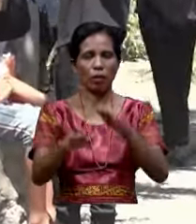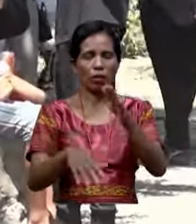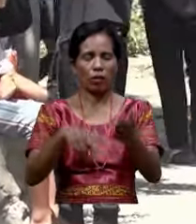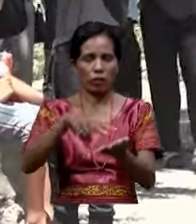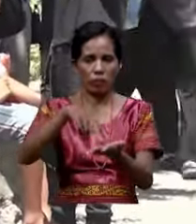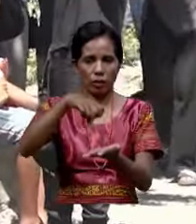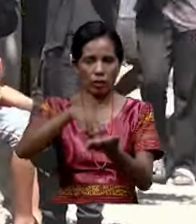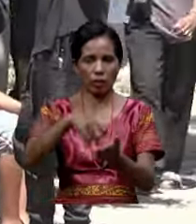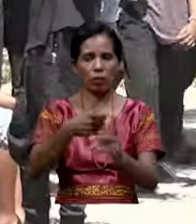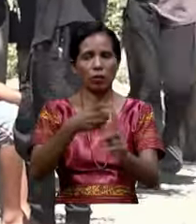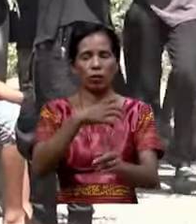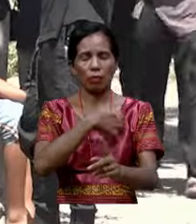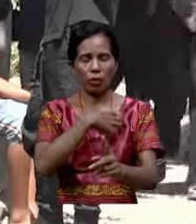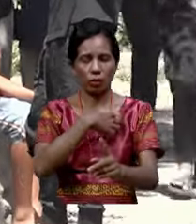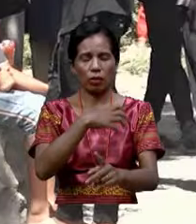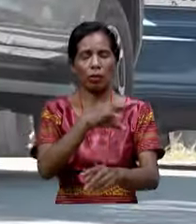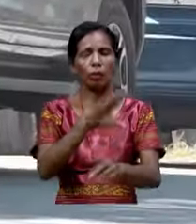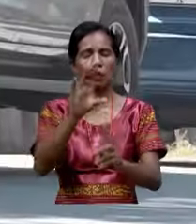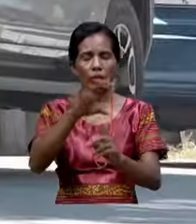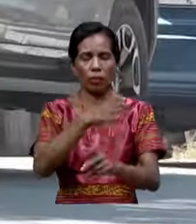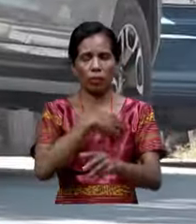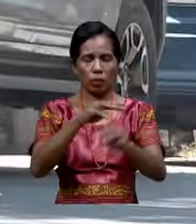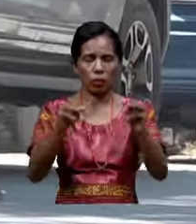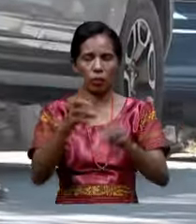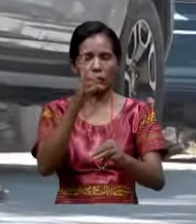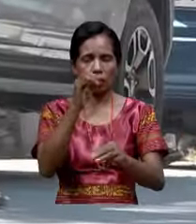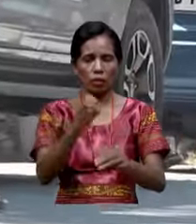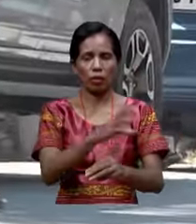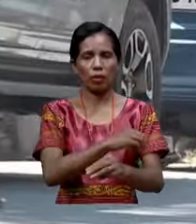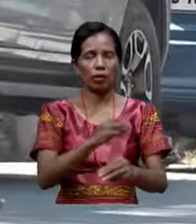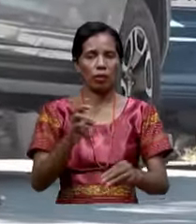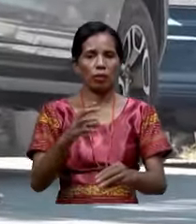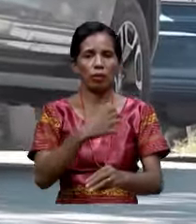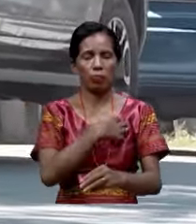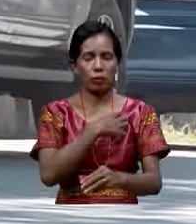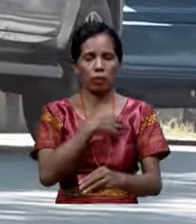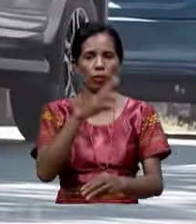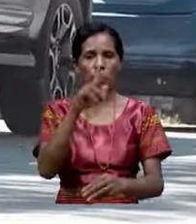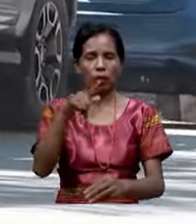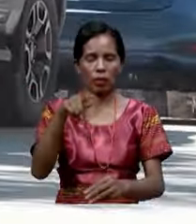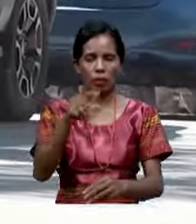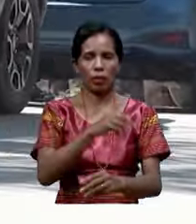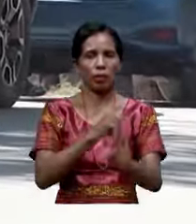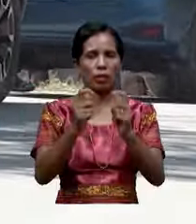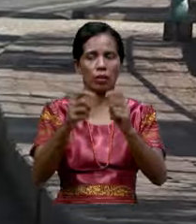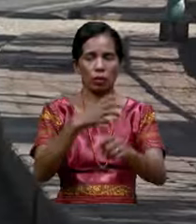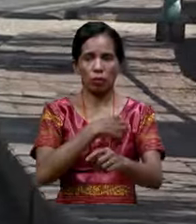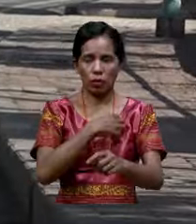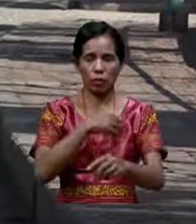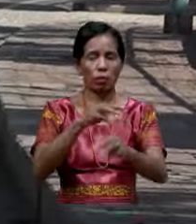composto si polisia Komando Municipio Dili, Unidade Polisia Maritima, Unidade Especial Polisia, Transito Municipio Dili,